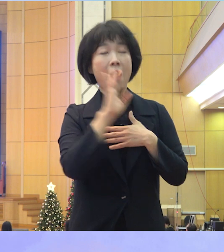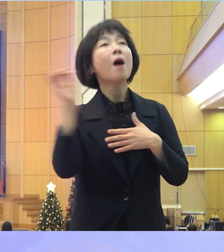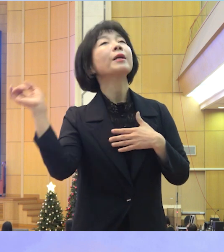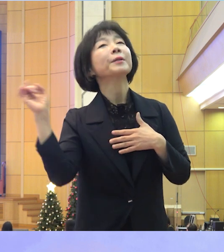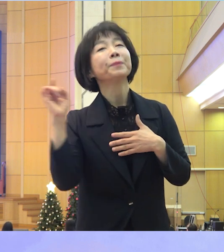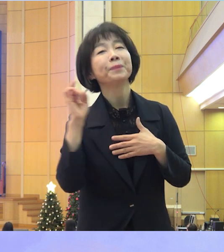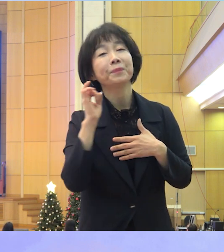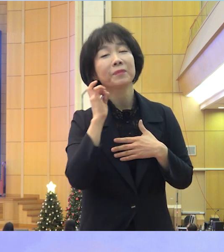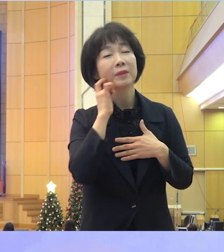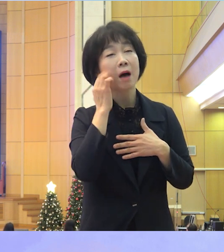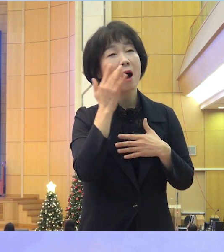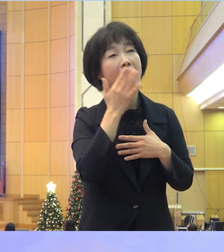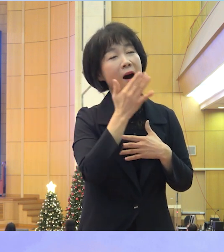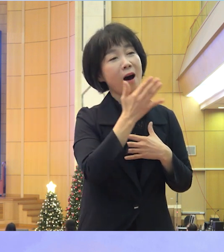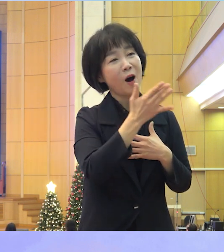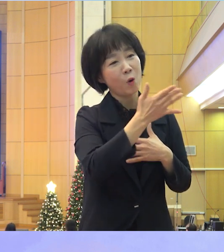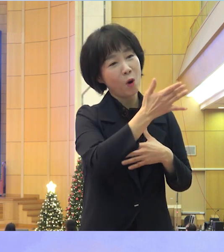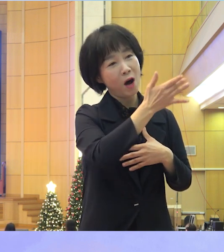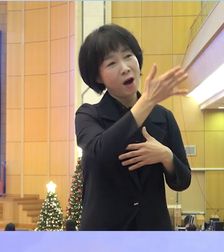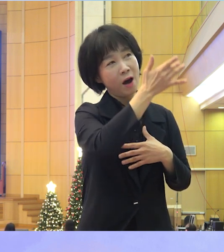참